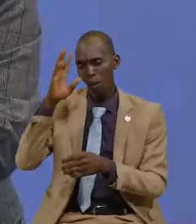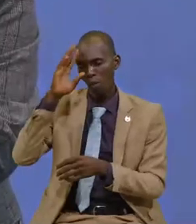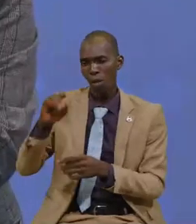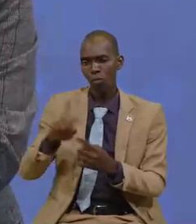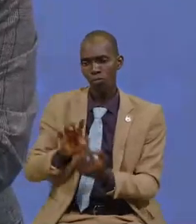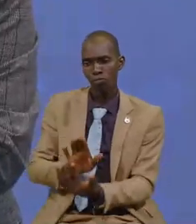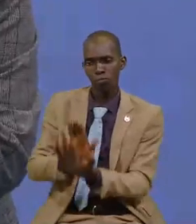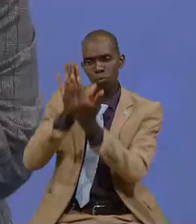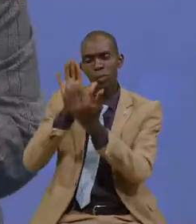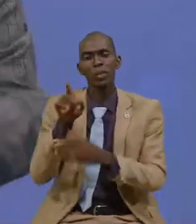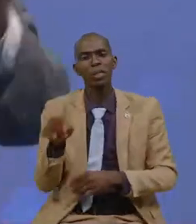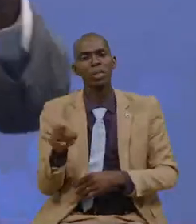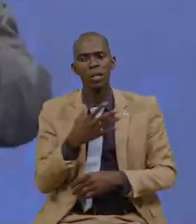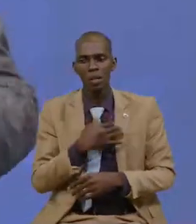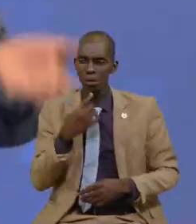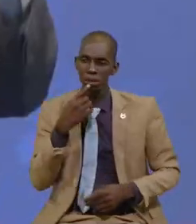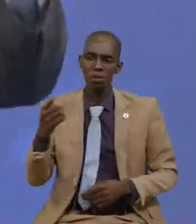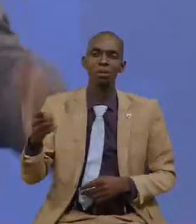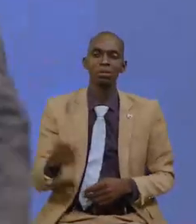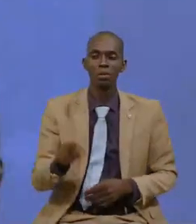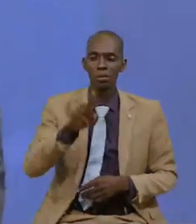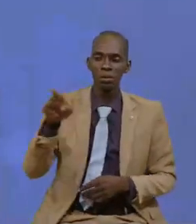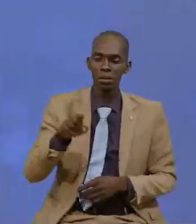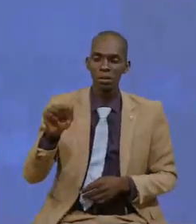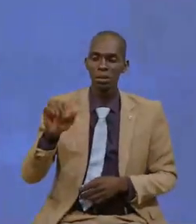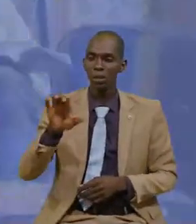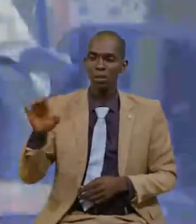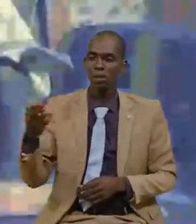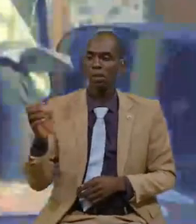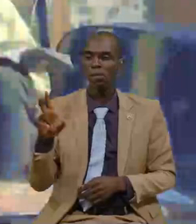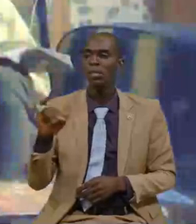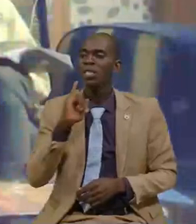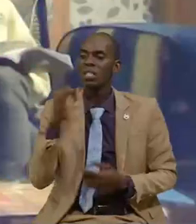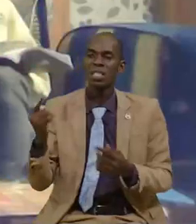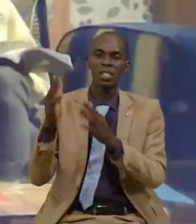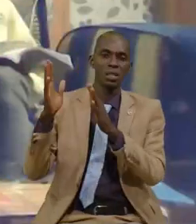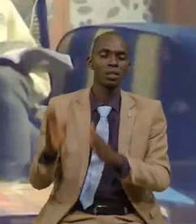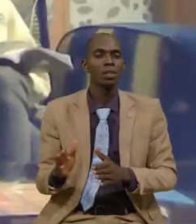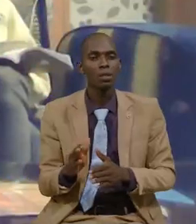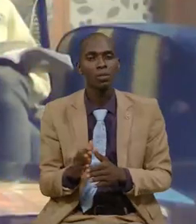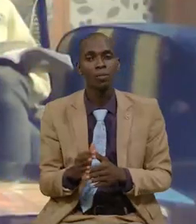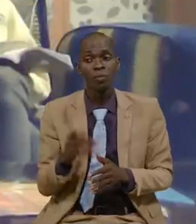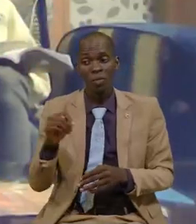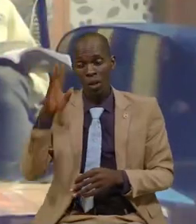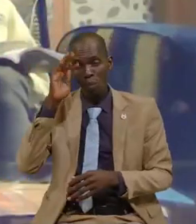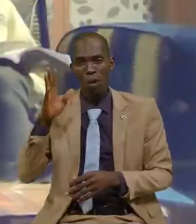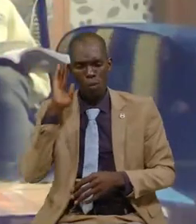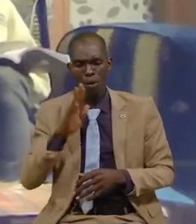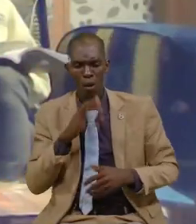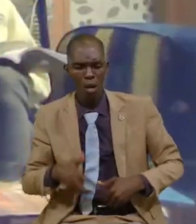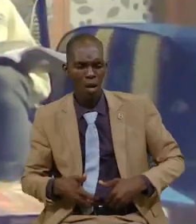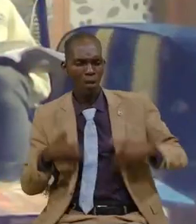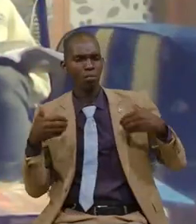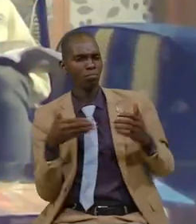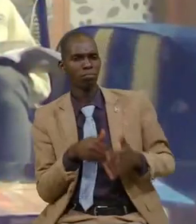parler face à face à Zachée et lui dire que Zachée, ah, tu es pécheur. L'homme-là